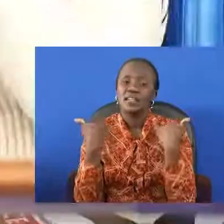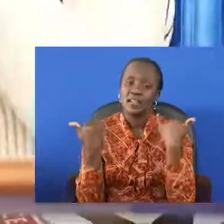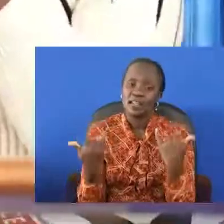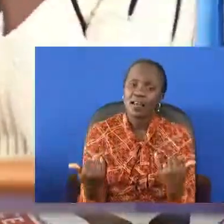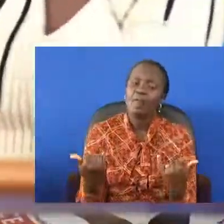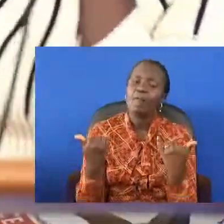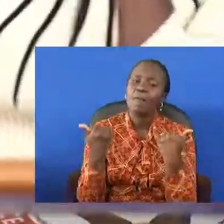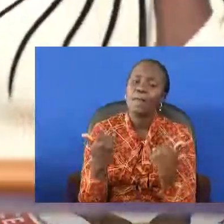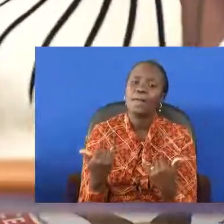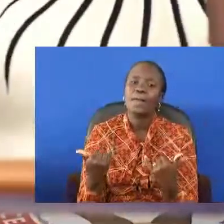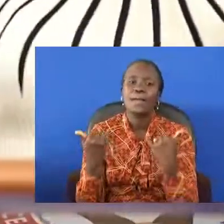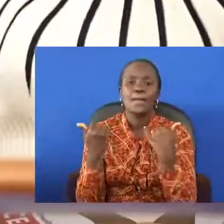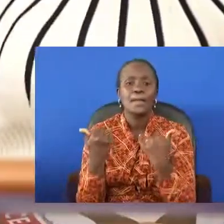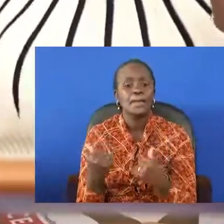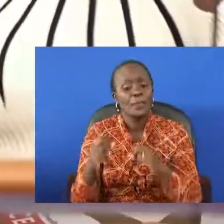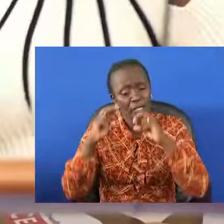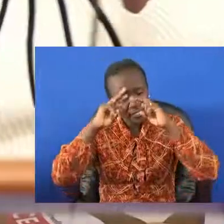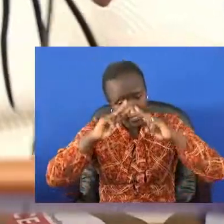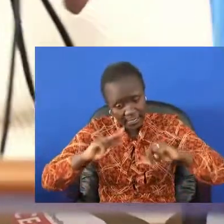Sasa,